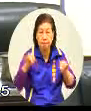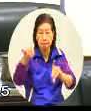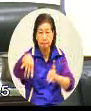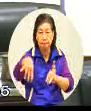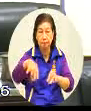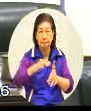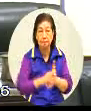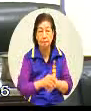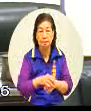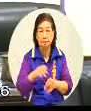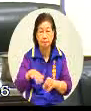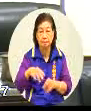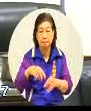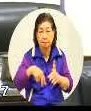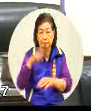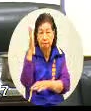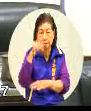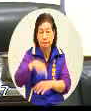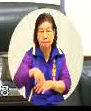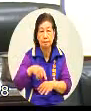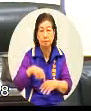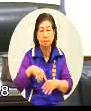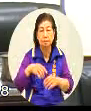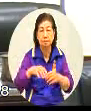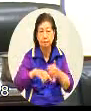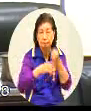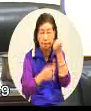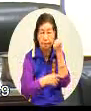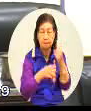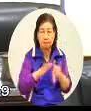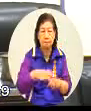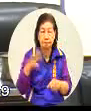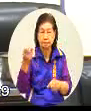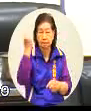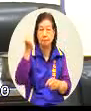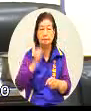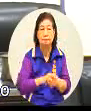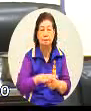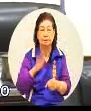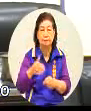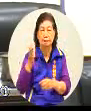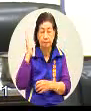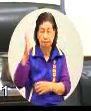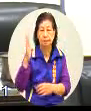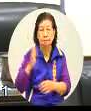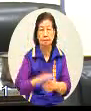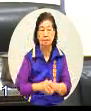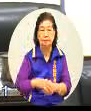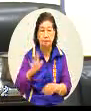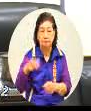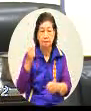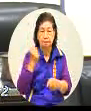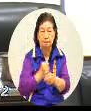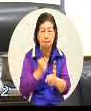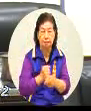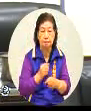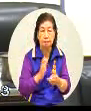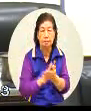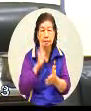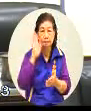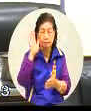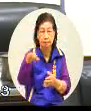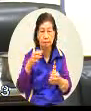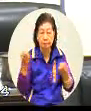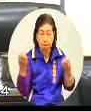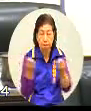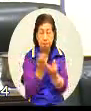那个行政裁量权啦，就给他动开啦，不能够做了啦，你做了决定冤家的啦，因为地方不可能我做啦，嘿